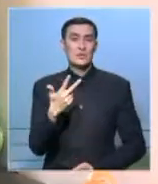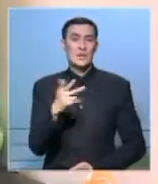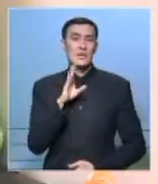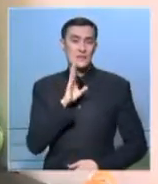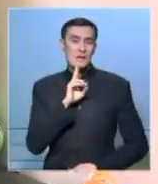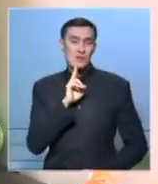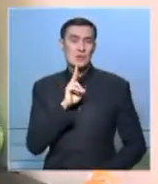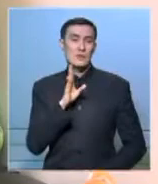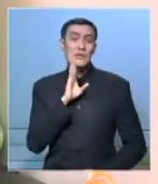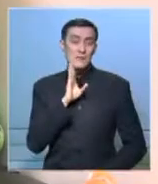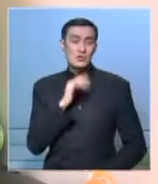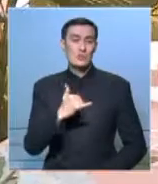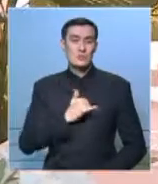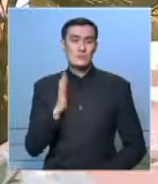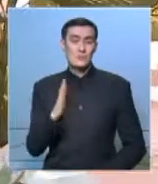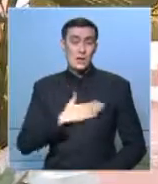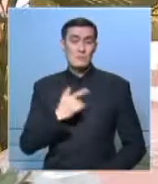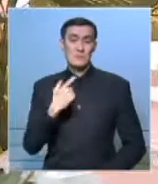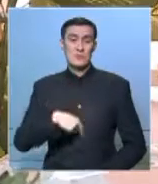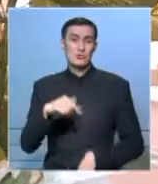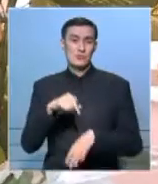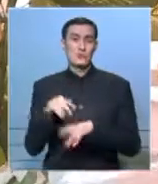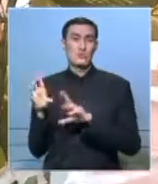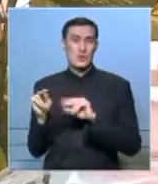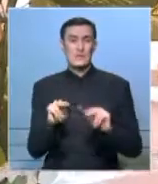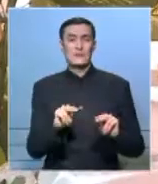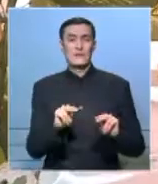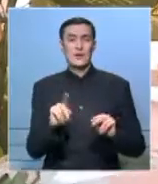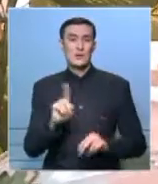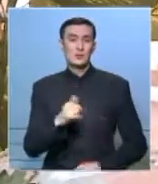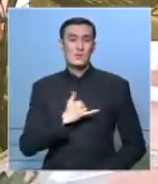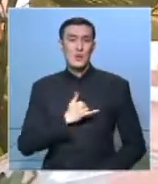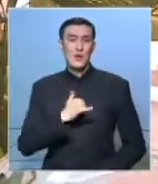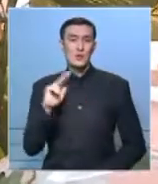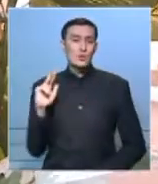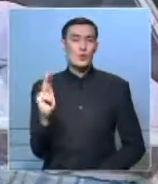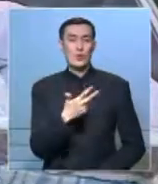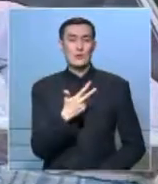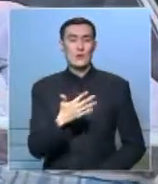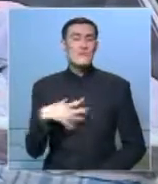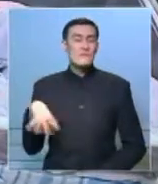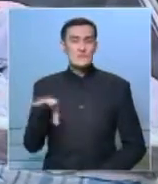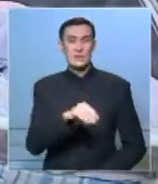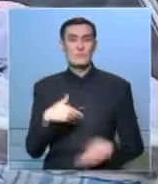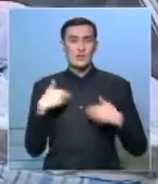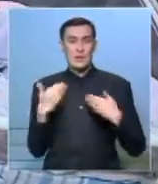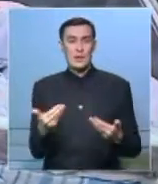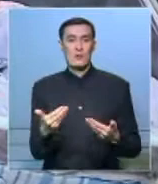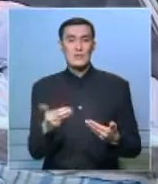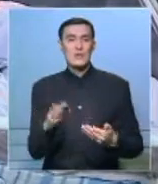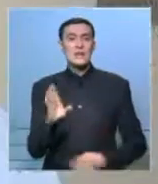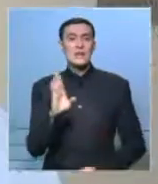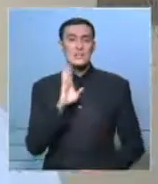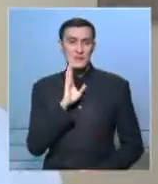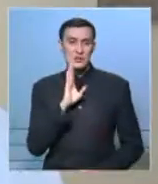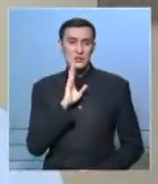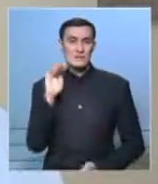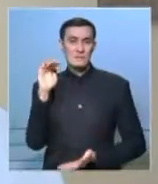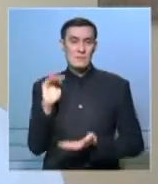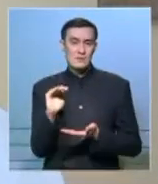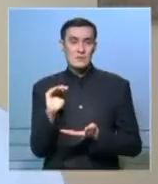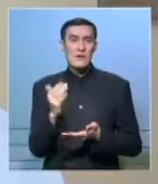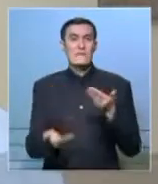3 девочки будет. Я счастлива, что у меня тройня, и всем желаю того же. Девочки